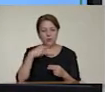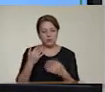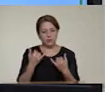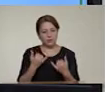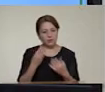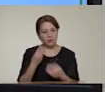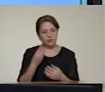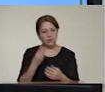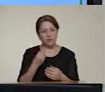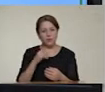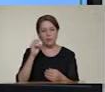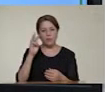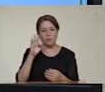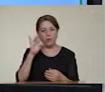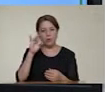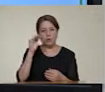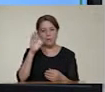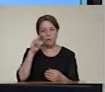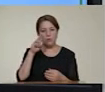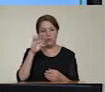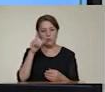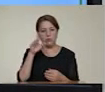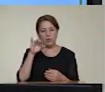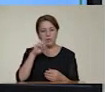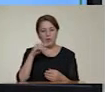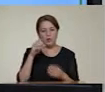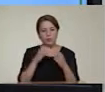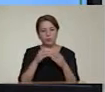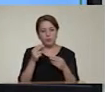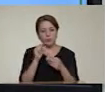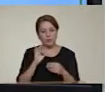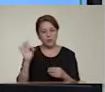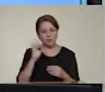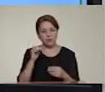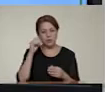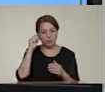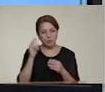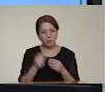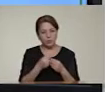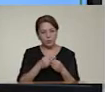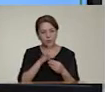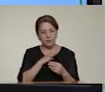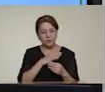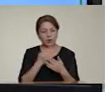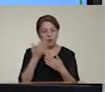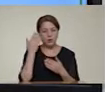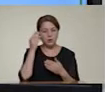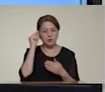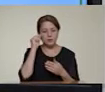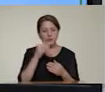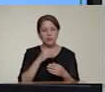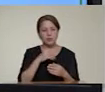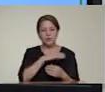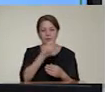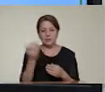birga siz morfologiya bo'limi haqida ham ma'lumotga ega bo'lgansiz va oldingi darslarimizda aynan siz